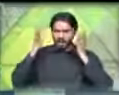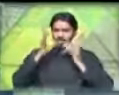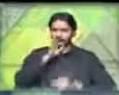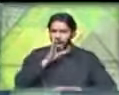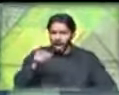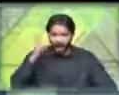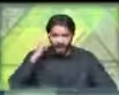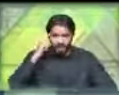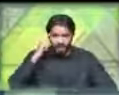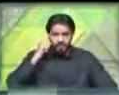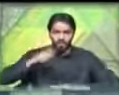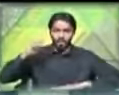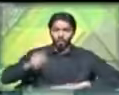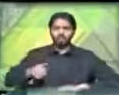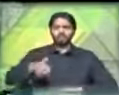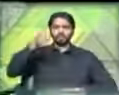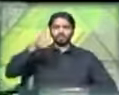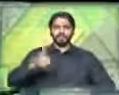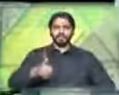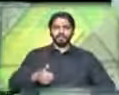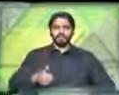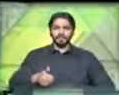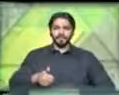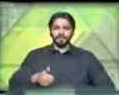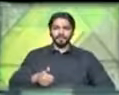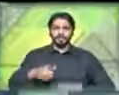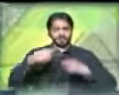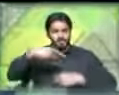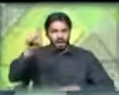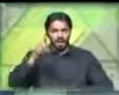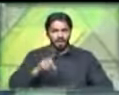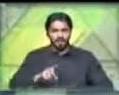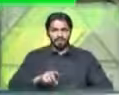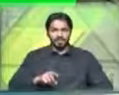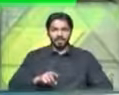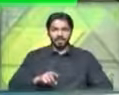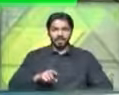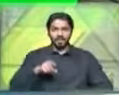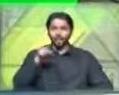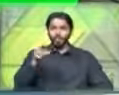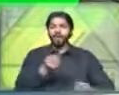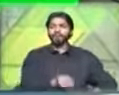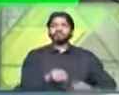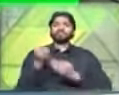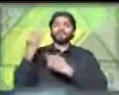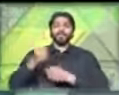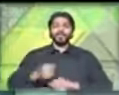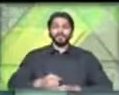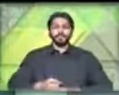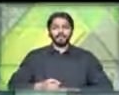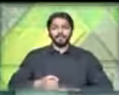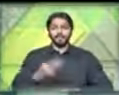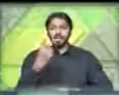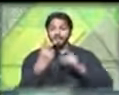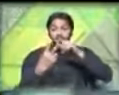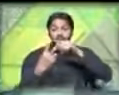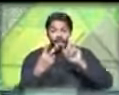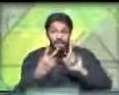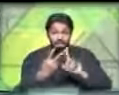لا رقيب عليه إلا الله، فليراقب ربه أولا، ومن هنا نشأت قداسة القضاء، وليراقب